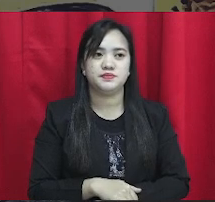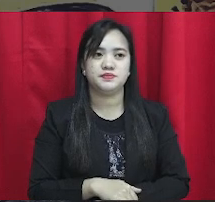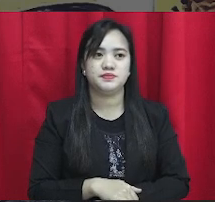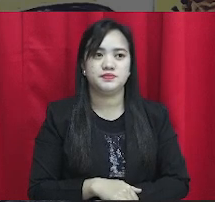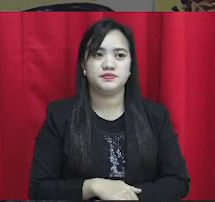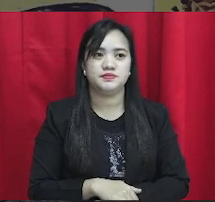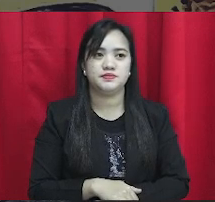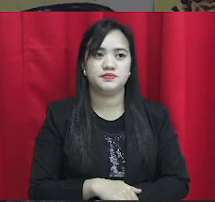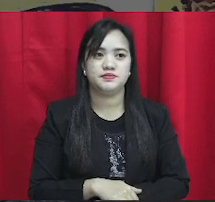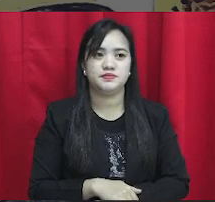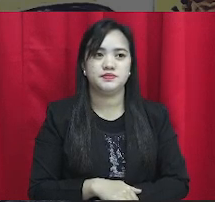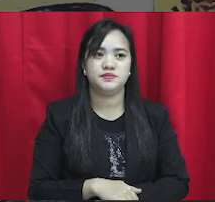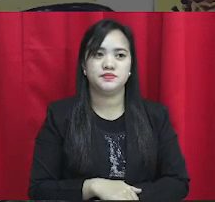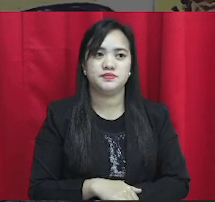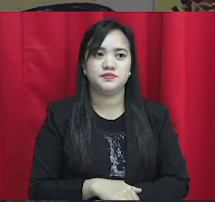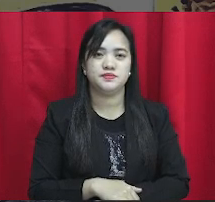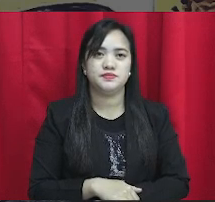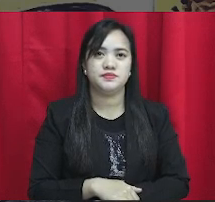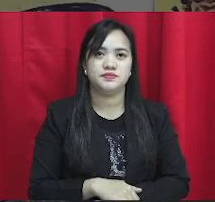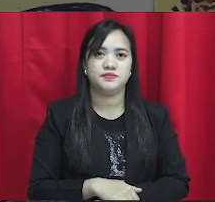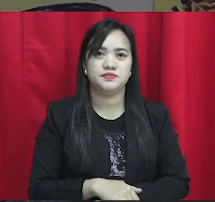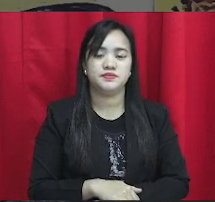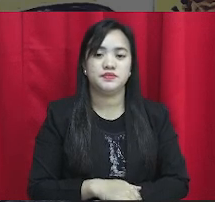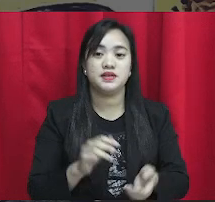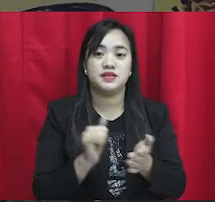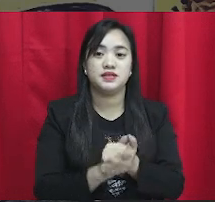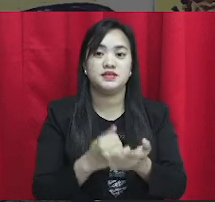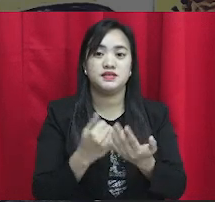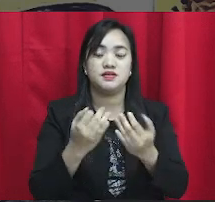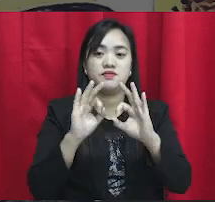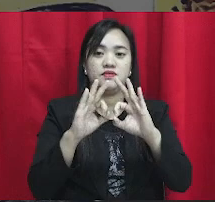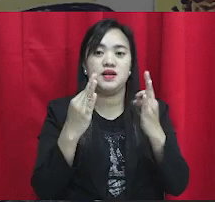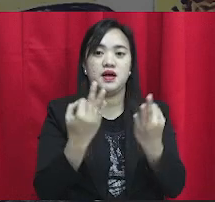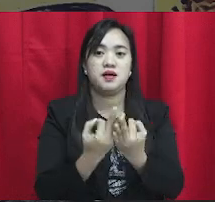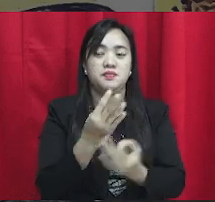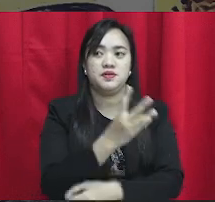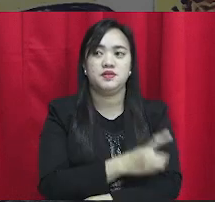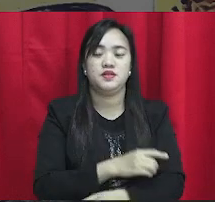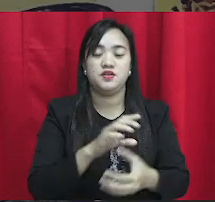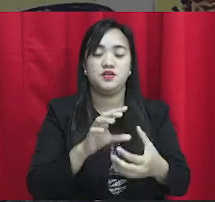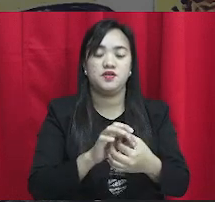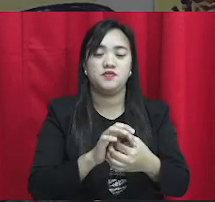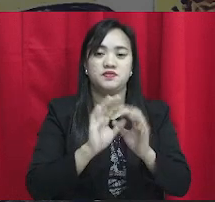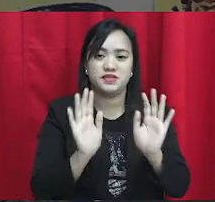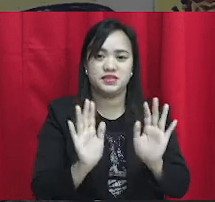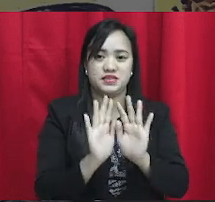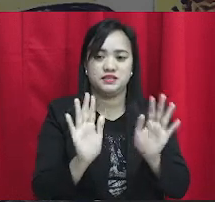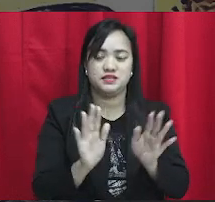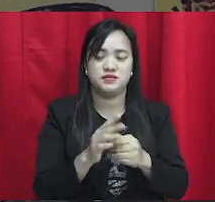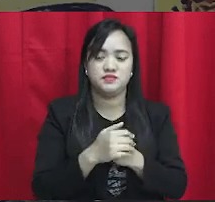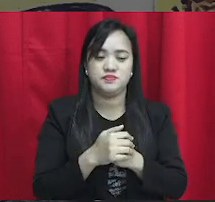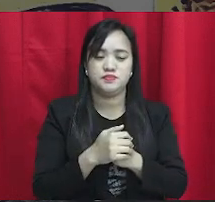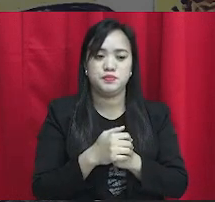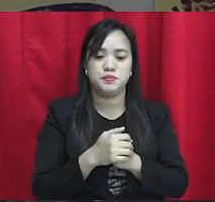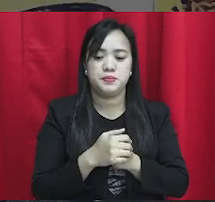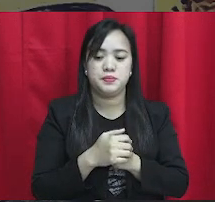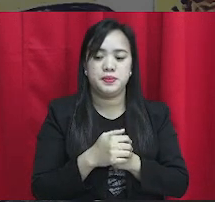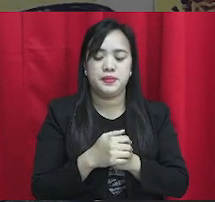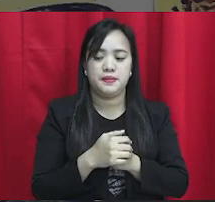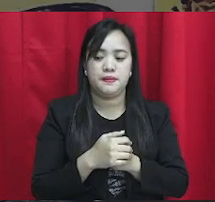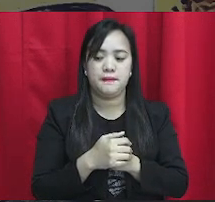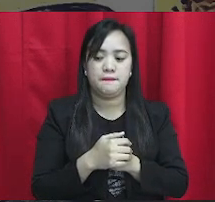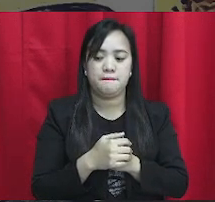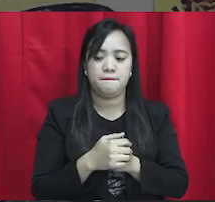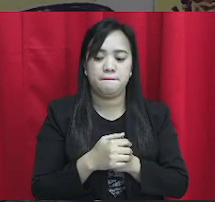ganun. Oh, family day namin yun. Family day ang Sunday. Ang galing. Pwede yung Saturday kung nababisi ang